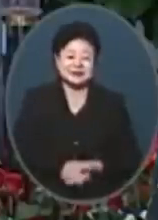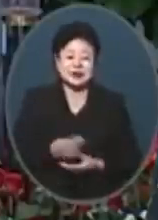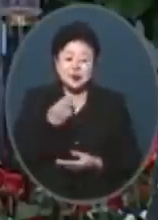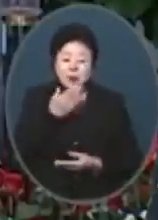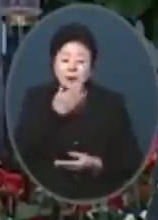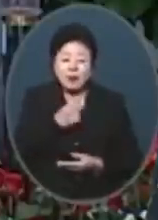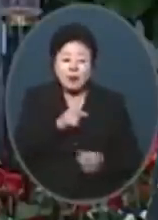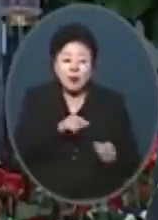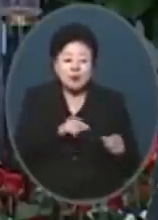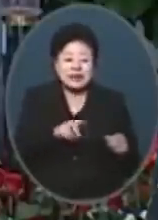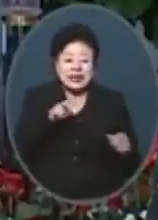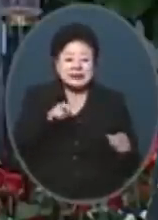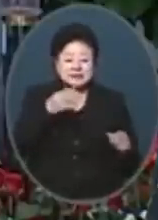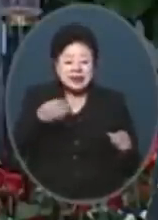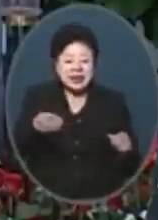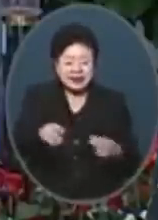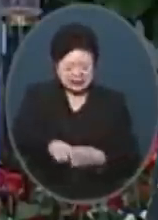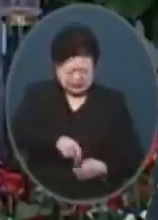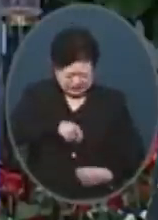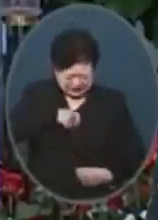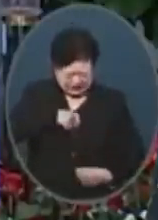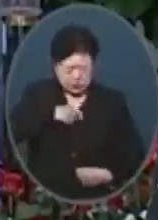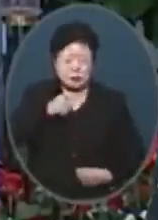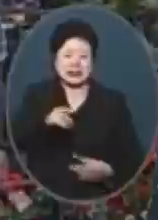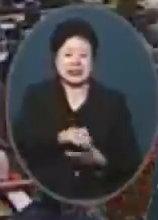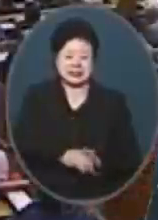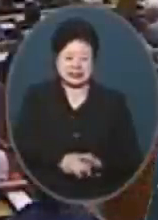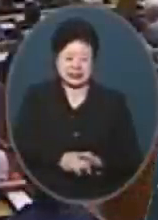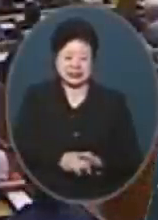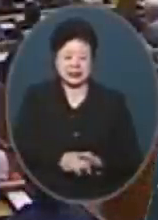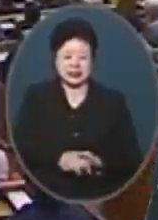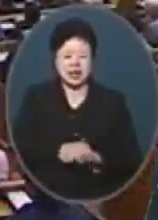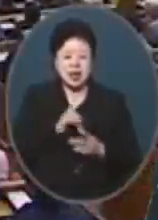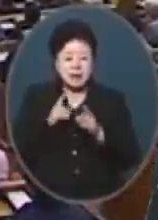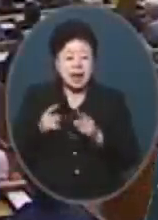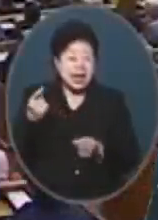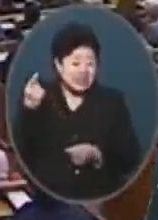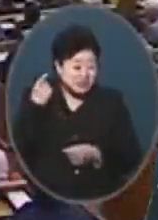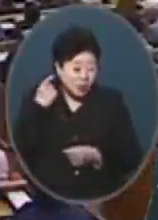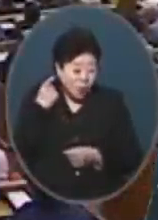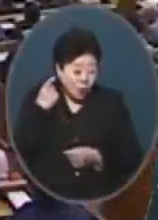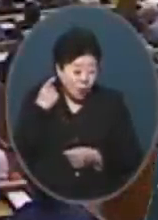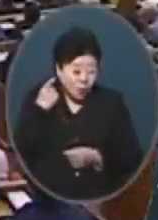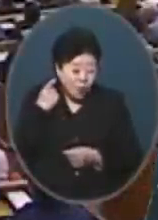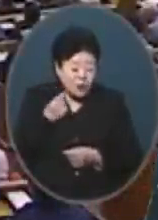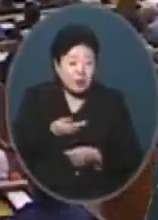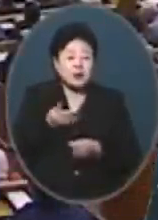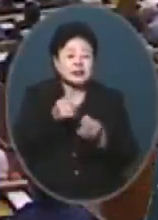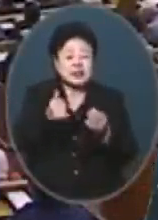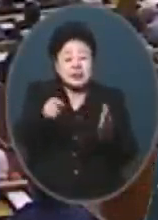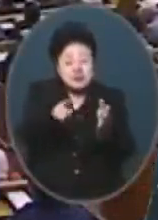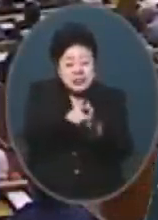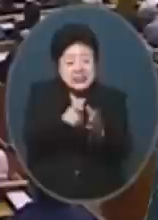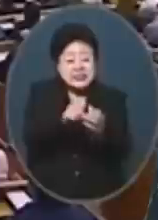요한복음 5장 24절에 내가 진실로 진실로 너에게 이르노니 내 말을 듣고 또 내가 보내신 이를 믿는